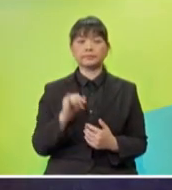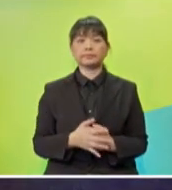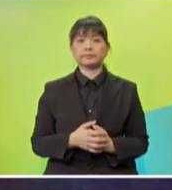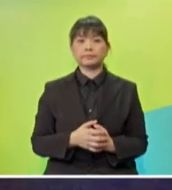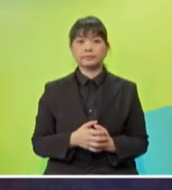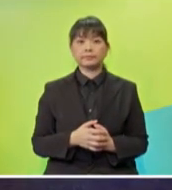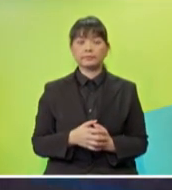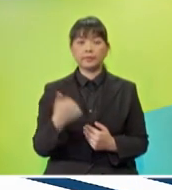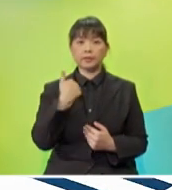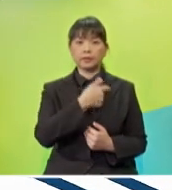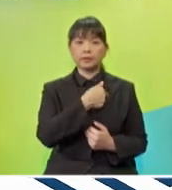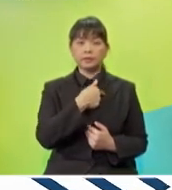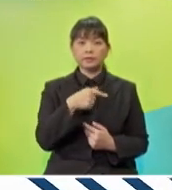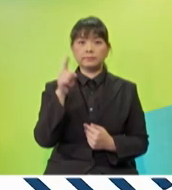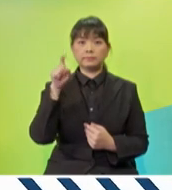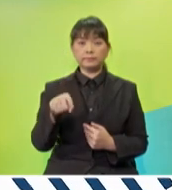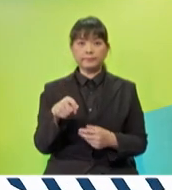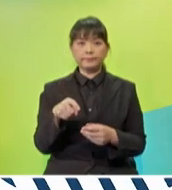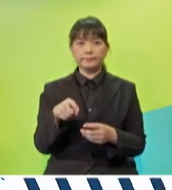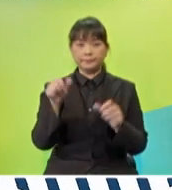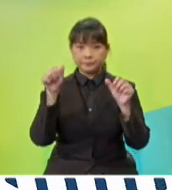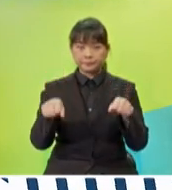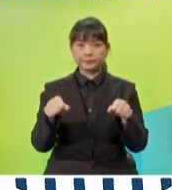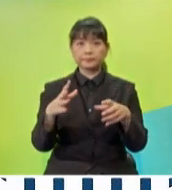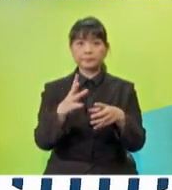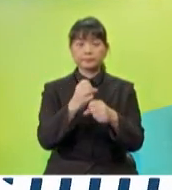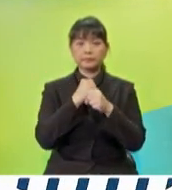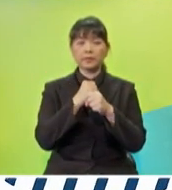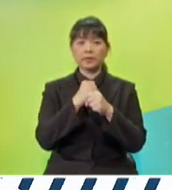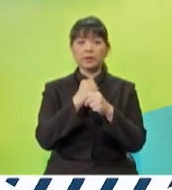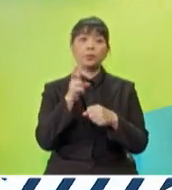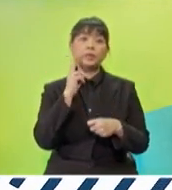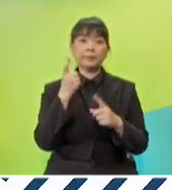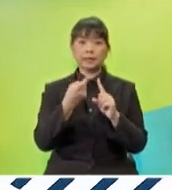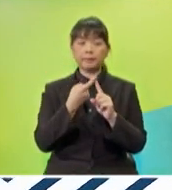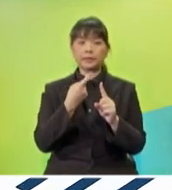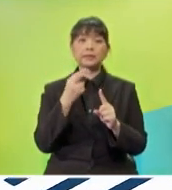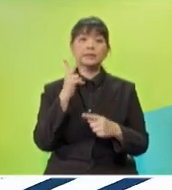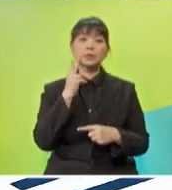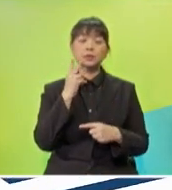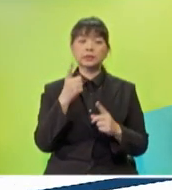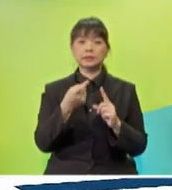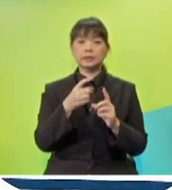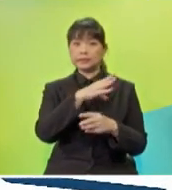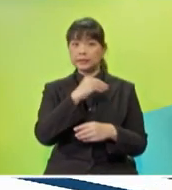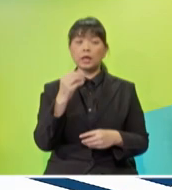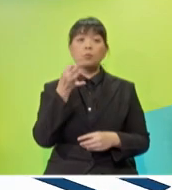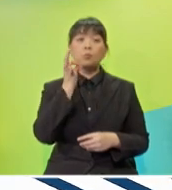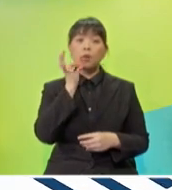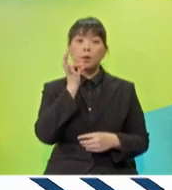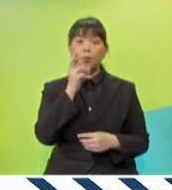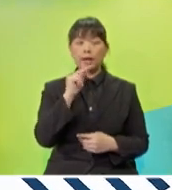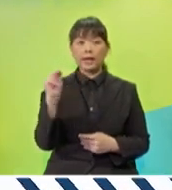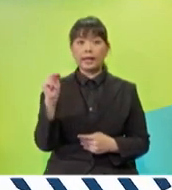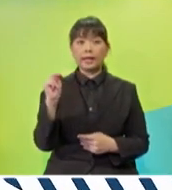kita boleh apa minta sayur tanpa pohon betul Itulah sebabnya kita perlu